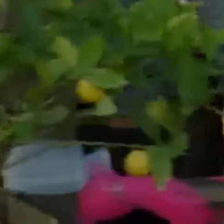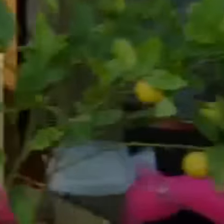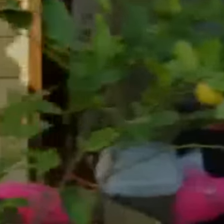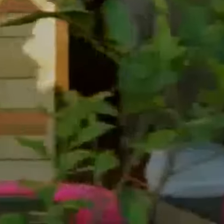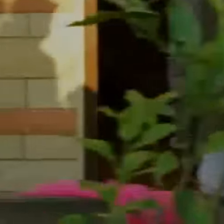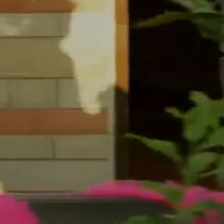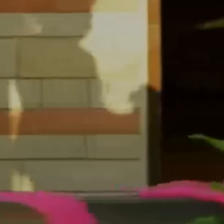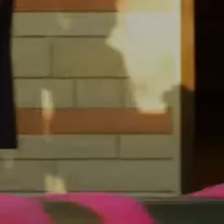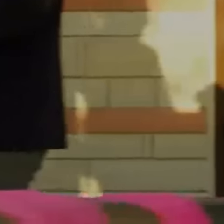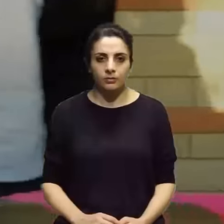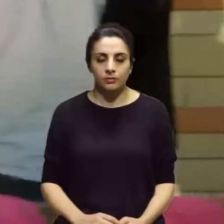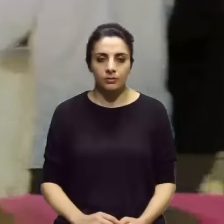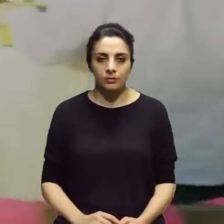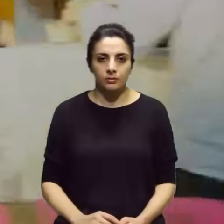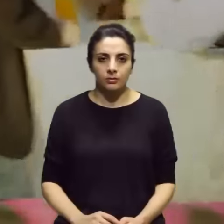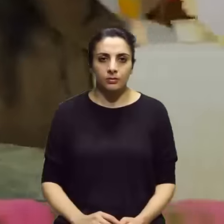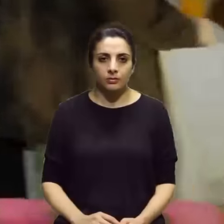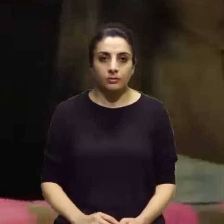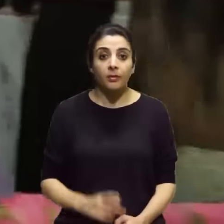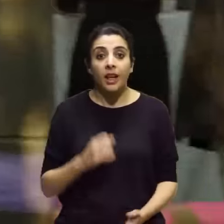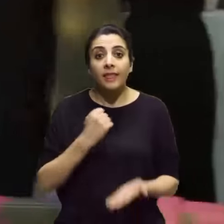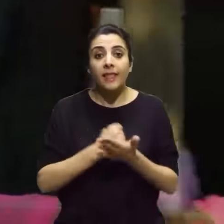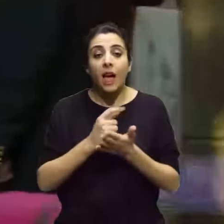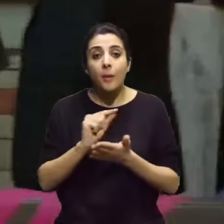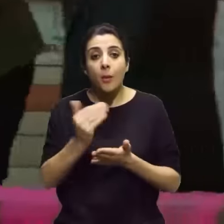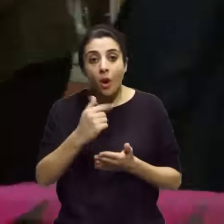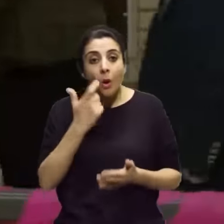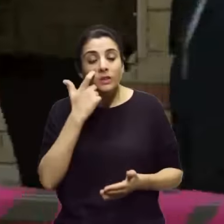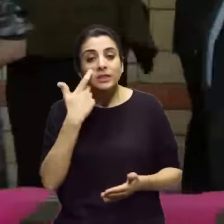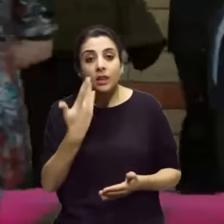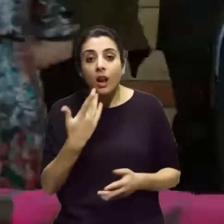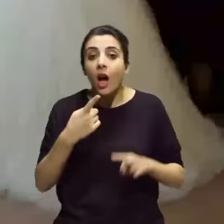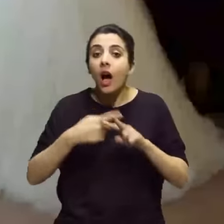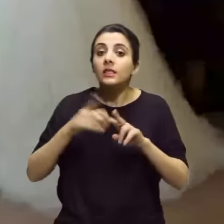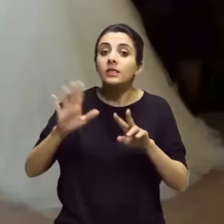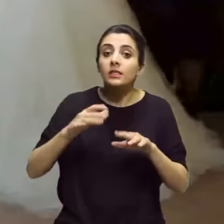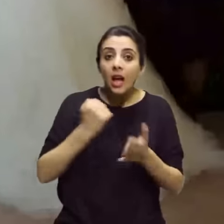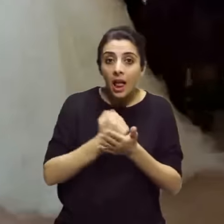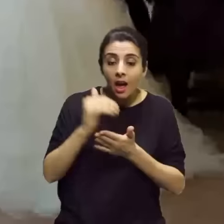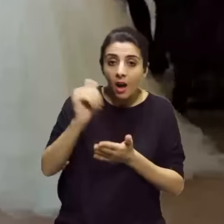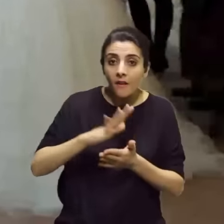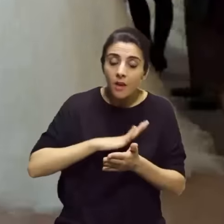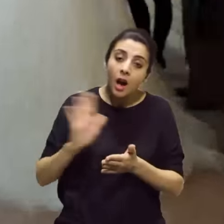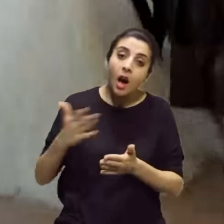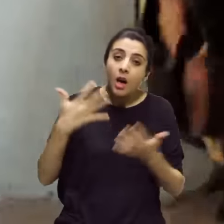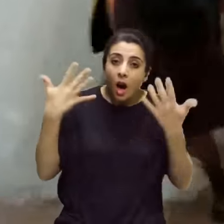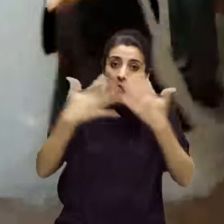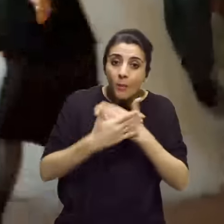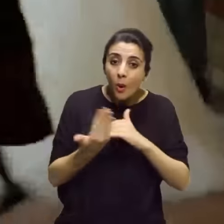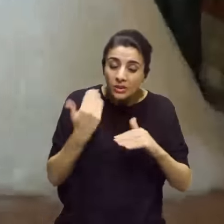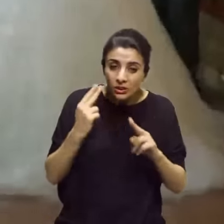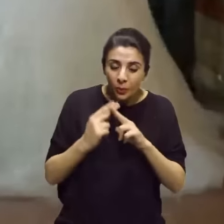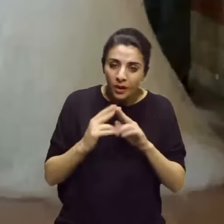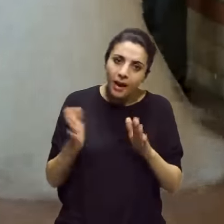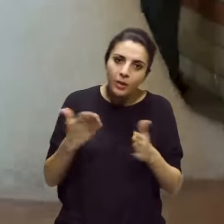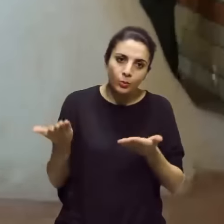Tarıklarla ön masalardan birinde sohbette. Ah nikah memuru, hoş geldiniz. Ayşe, nikah memuru geldi. Ah, hadi hava kararmadan. Hayır, buyurun, buyurun memur